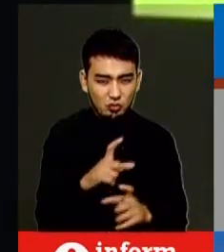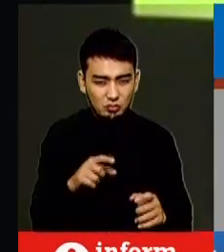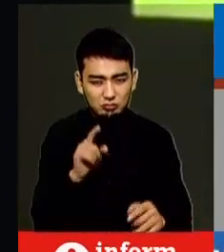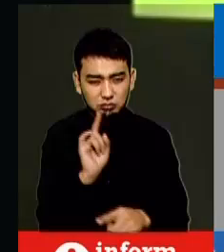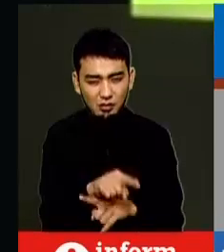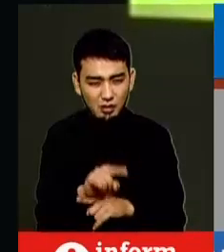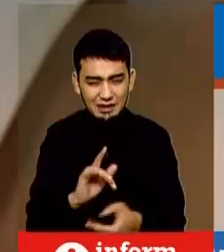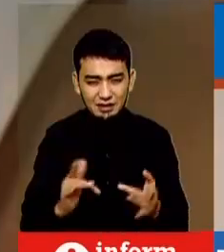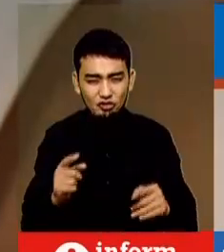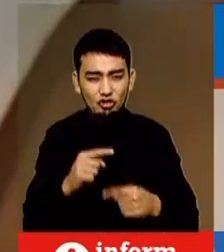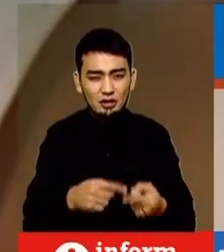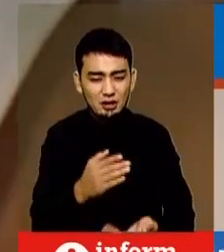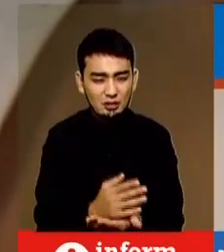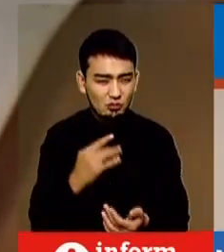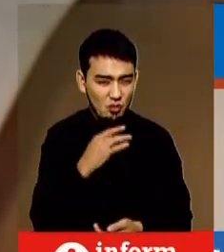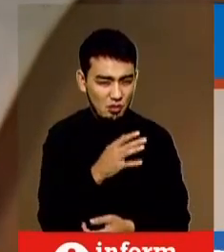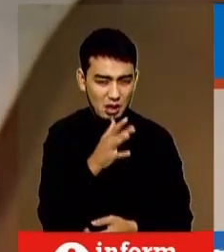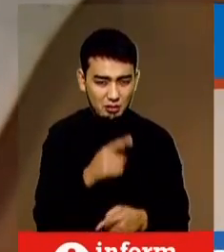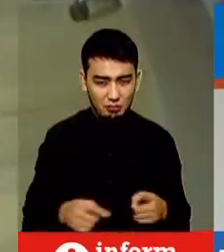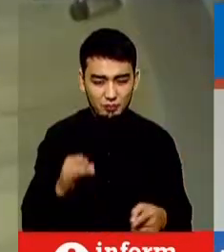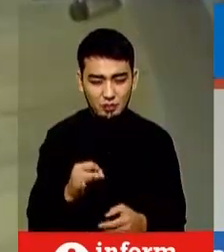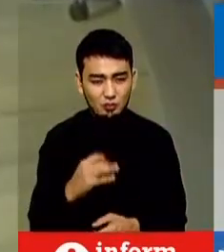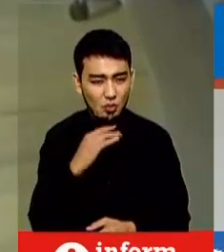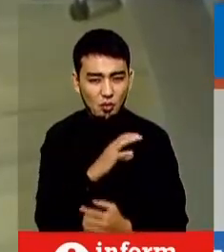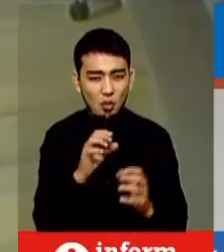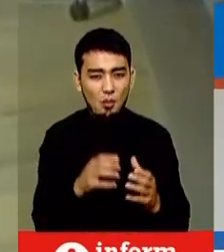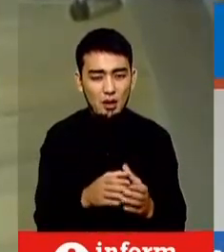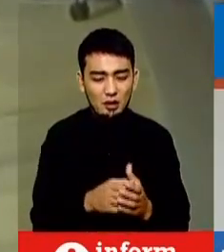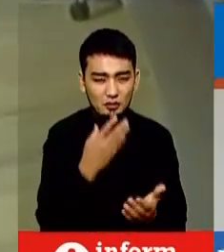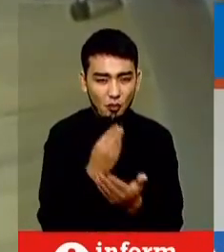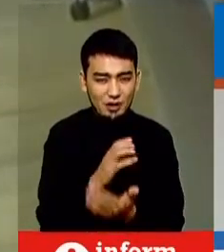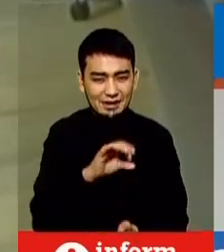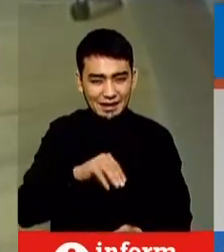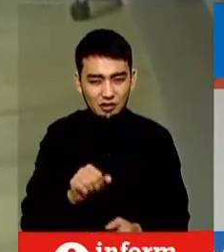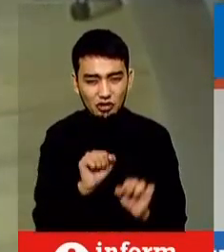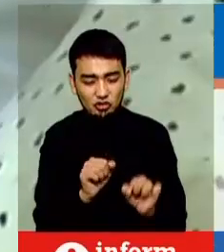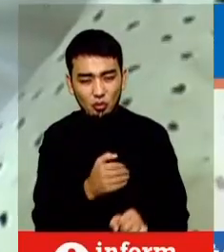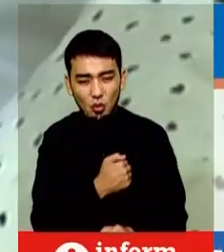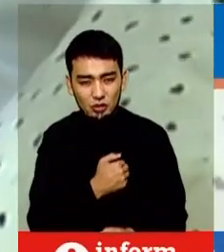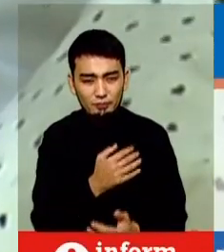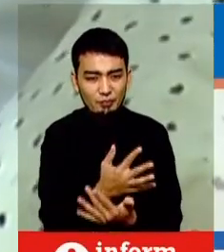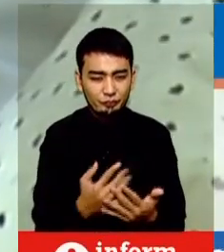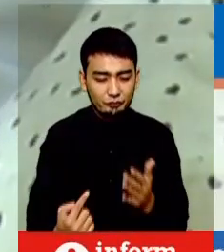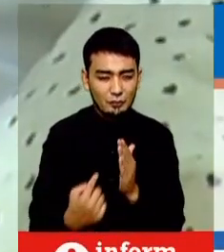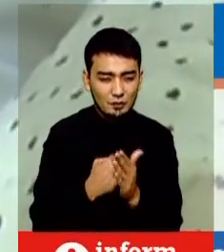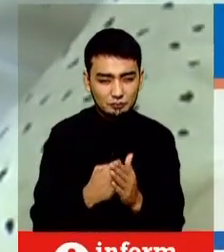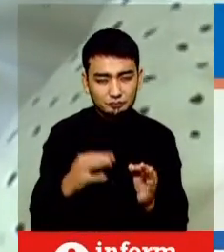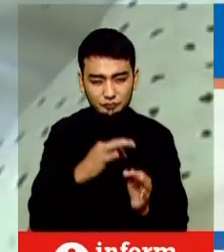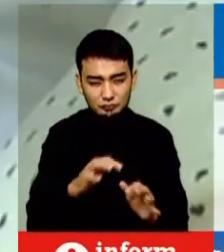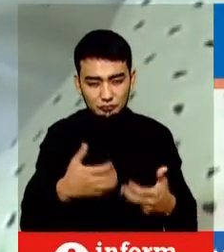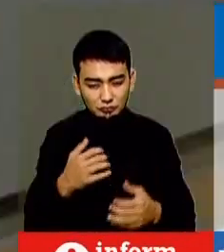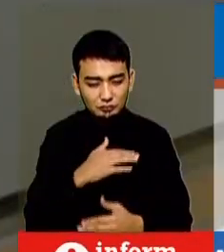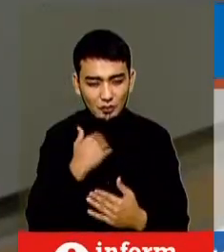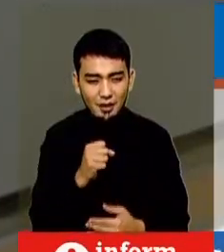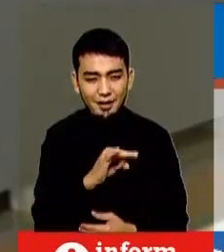наблюдается в последние несколько лет. Поэтому многие компании стремятся защитить свои сети от потенциальных цифровых угроз. Сейчас на рынке